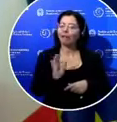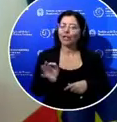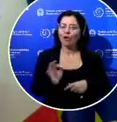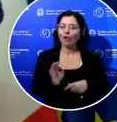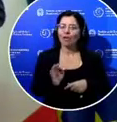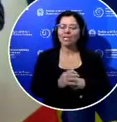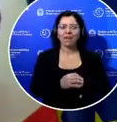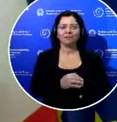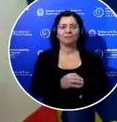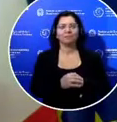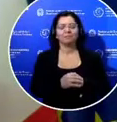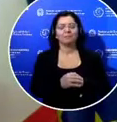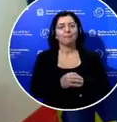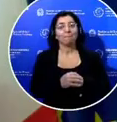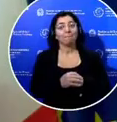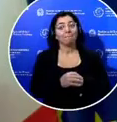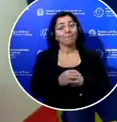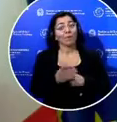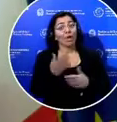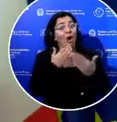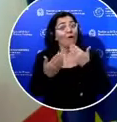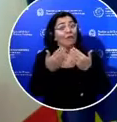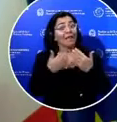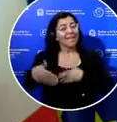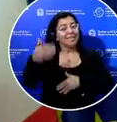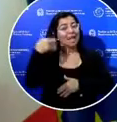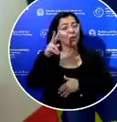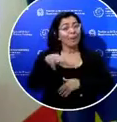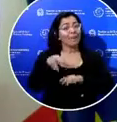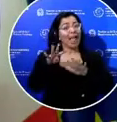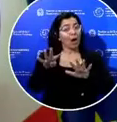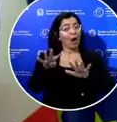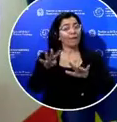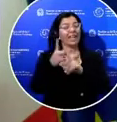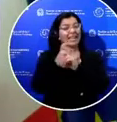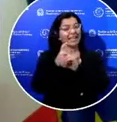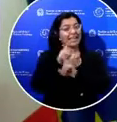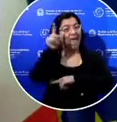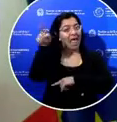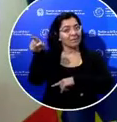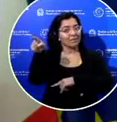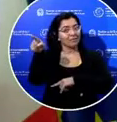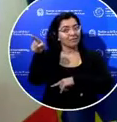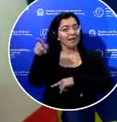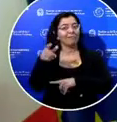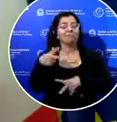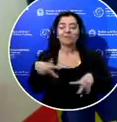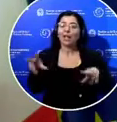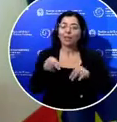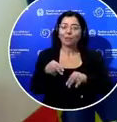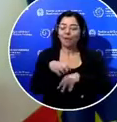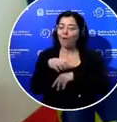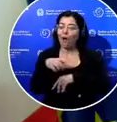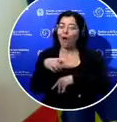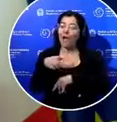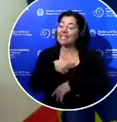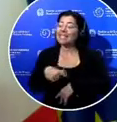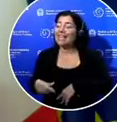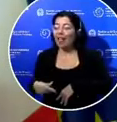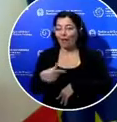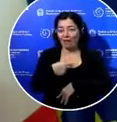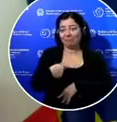peraltro la conferenza del 2009 è stata a Trieste, quindi un altro legame tra le nostre due città, ministro e sindaco,